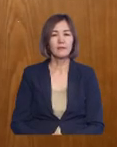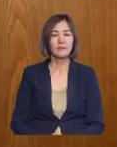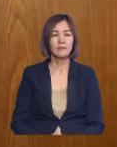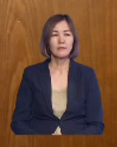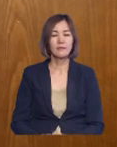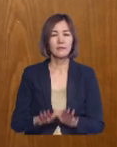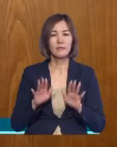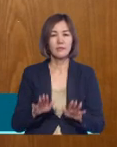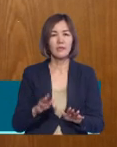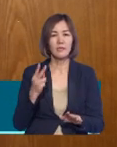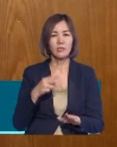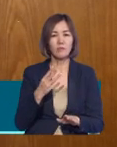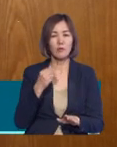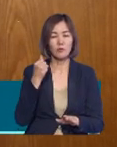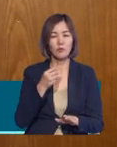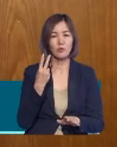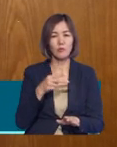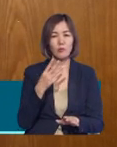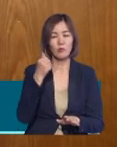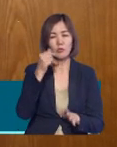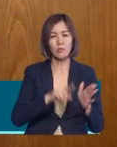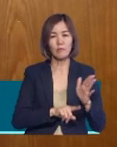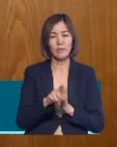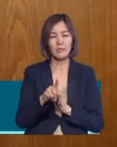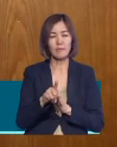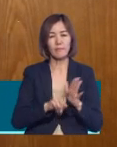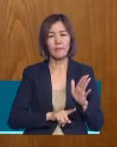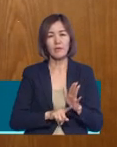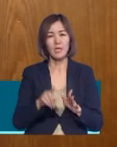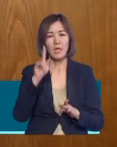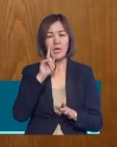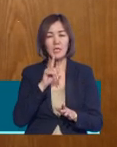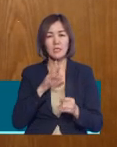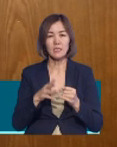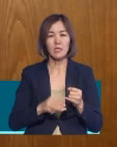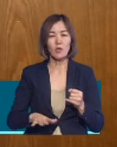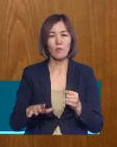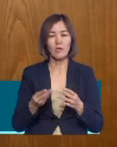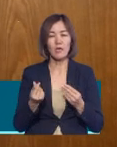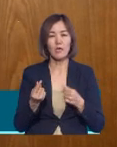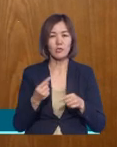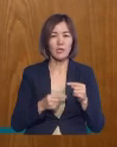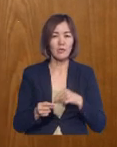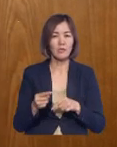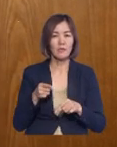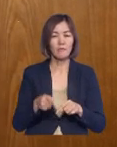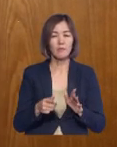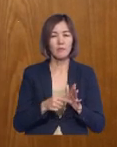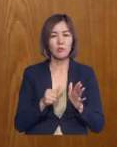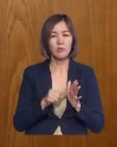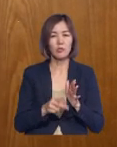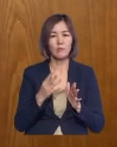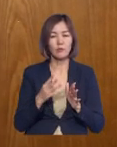Тек 2023 жылы және 2024 жылдың басынан бері Қазақстан аумағында айналымнан